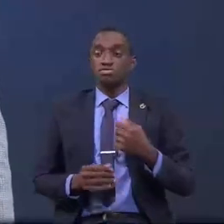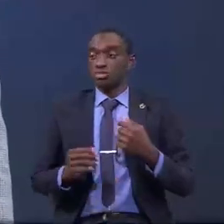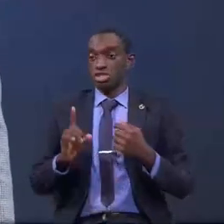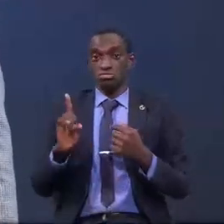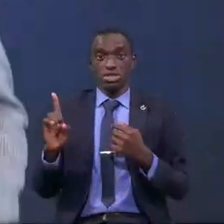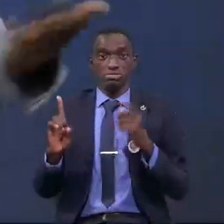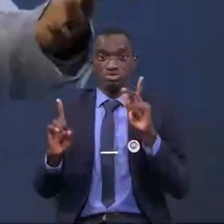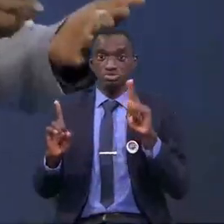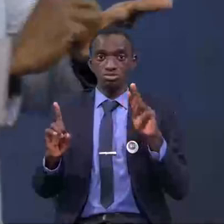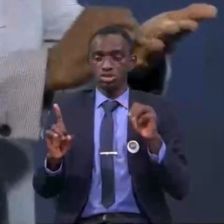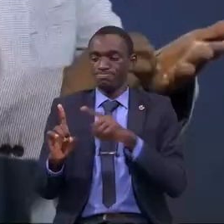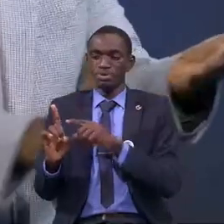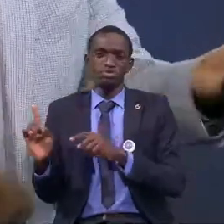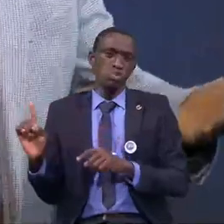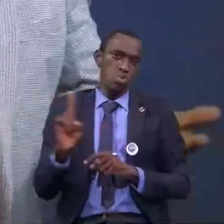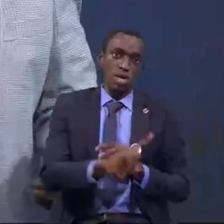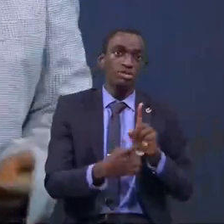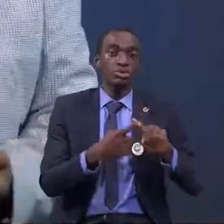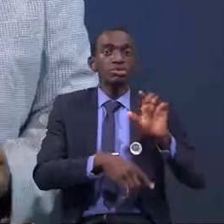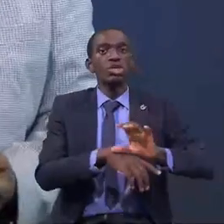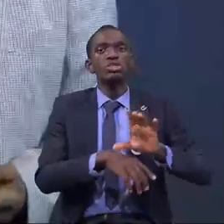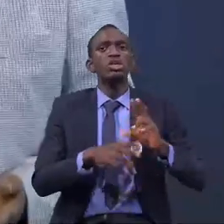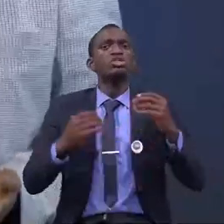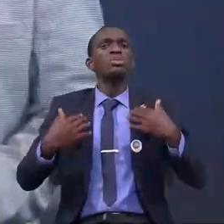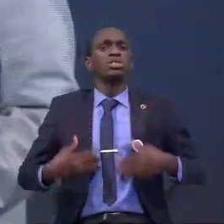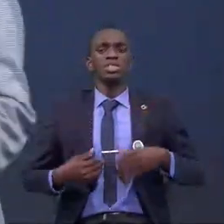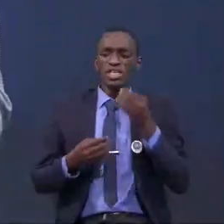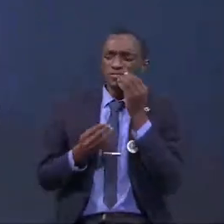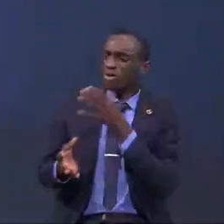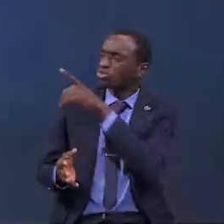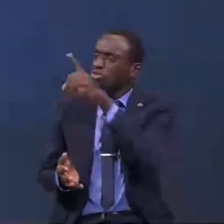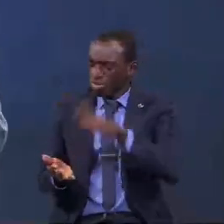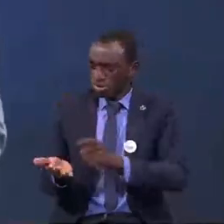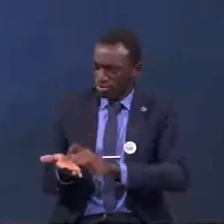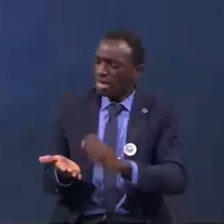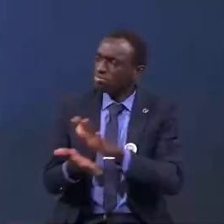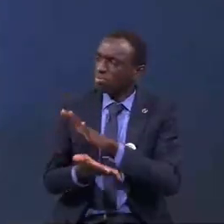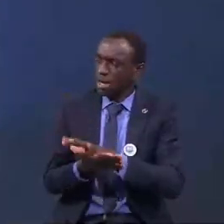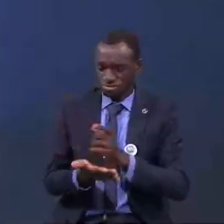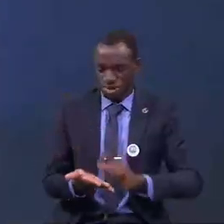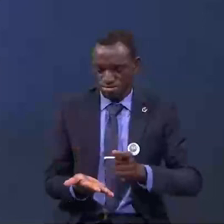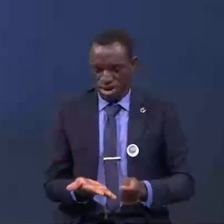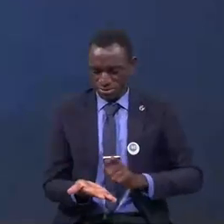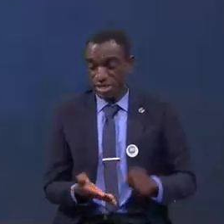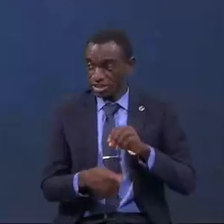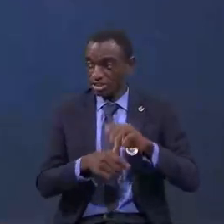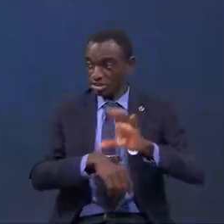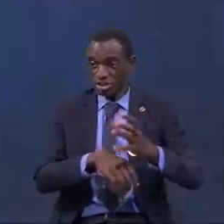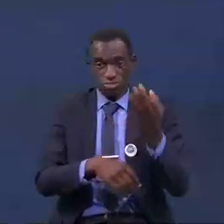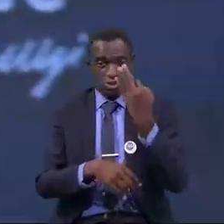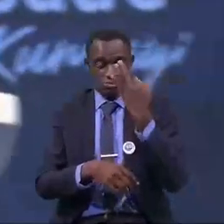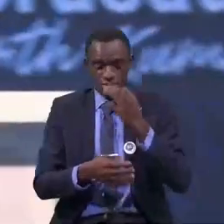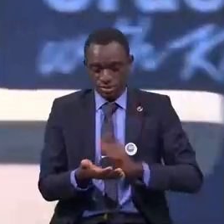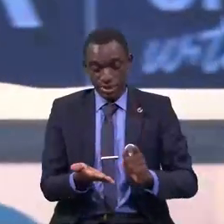Et quand on allait à l'église, personne ne m'a enseigné à prendre les notes. Je ne voyais pas les gens prendre des